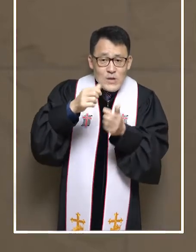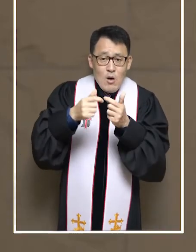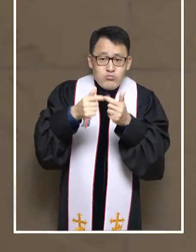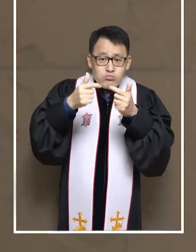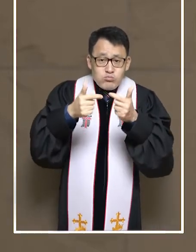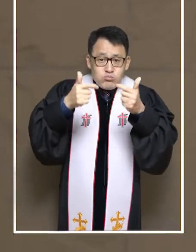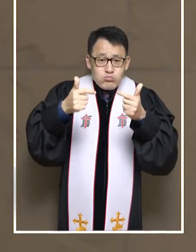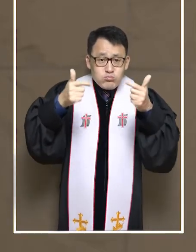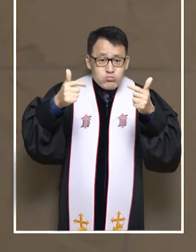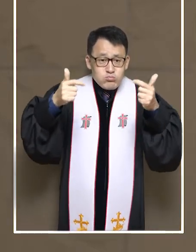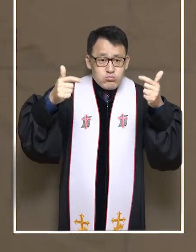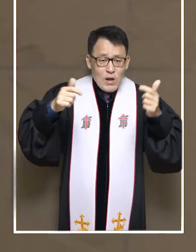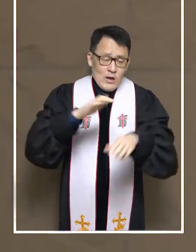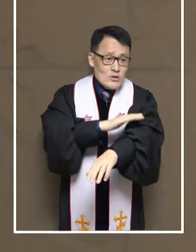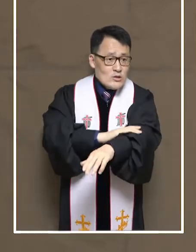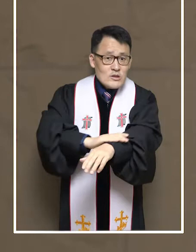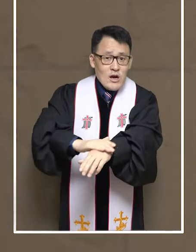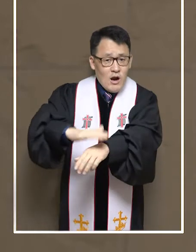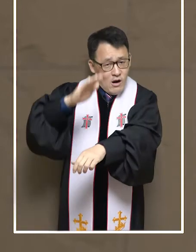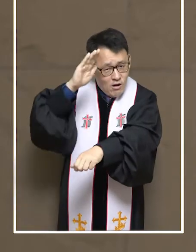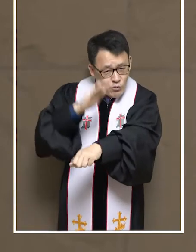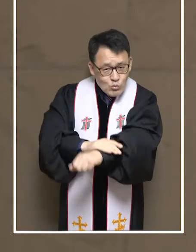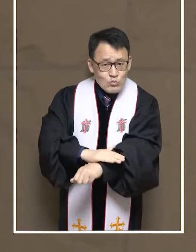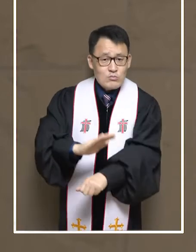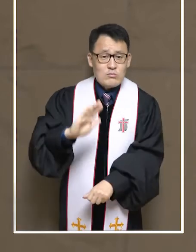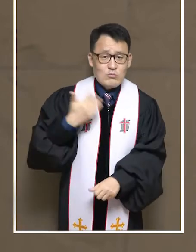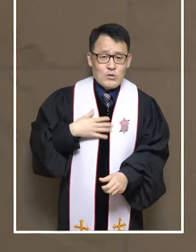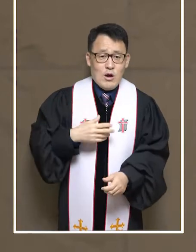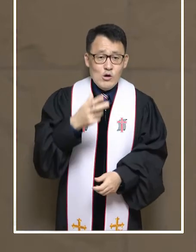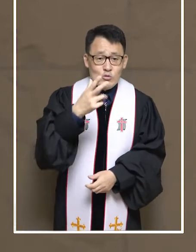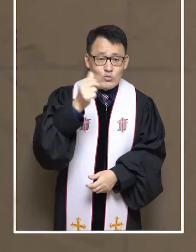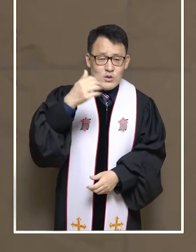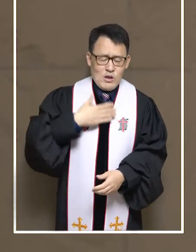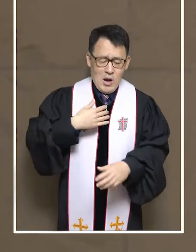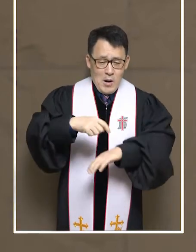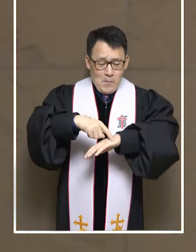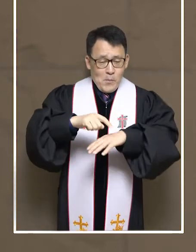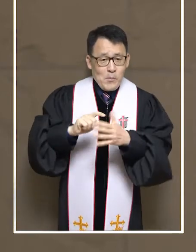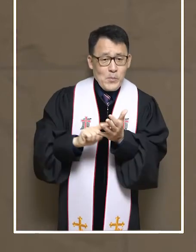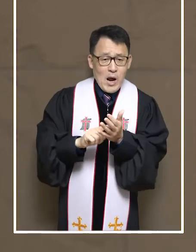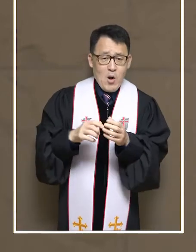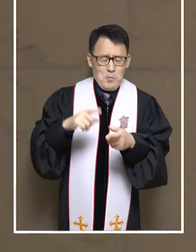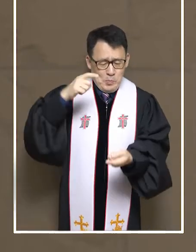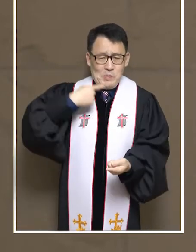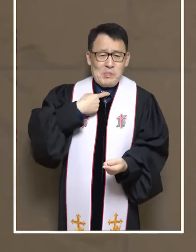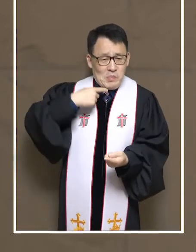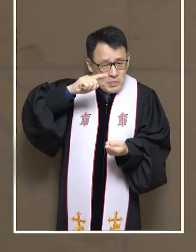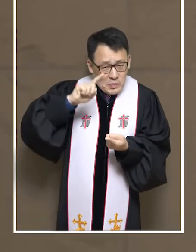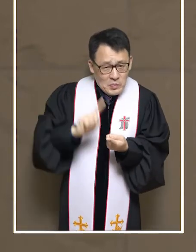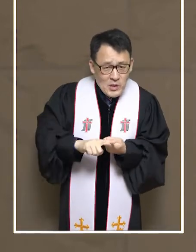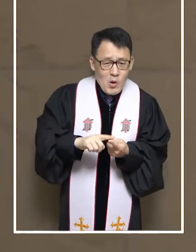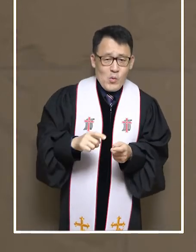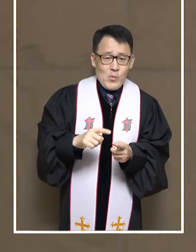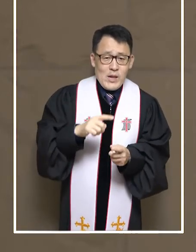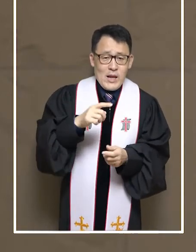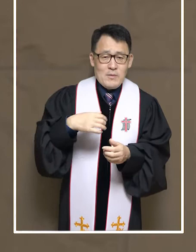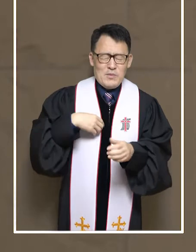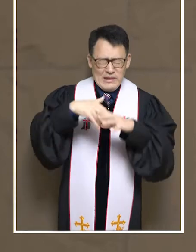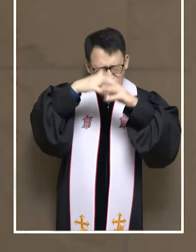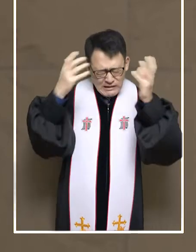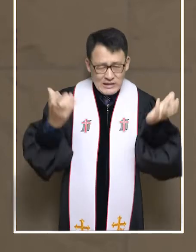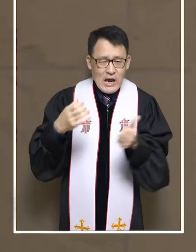재산이 많이 늘어나고 더 잘 됐어요. 그러자 주인은 모든 걸 내 마음대로 하라,